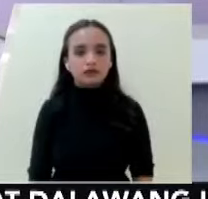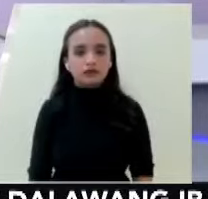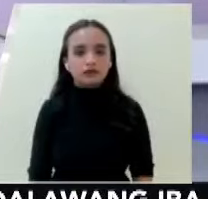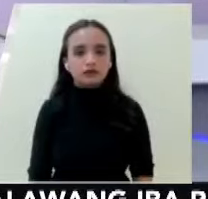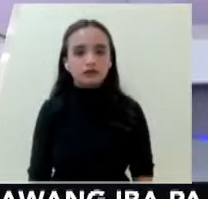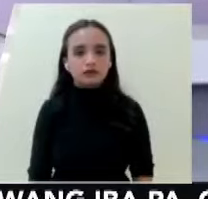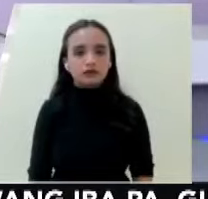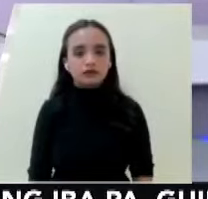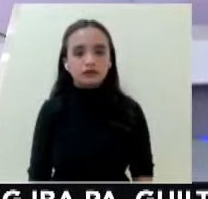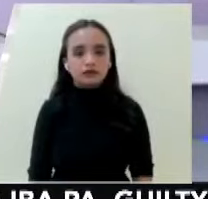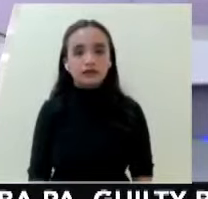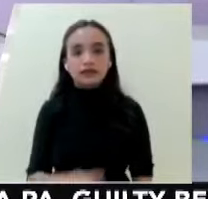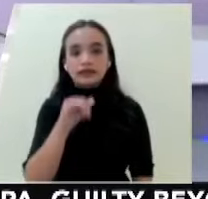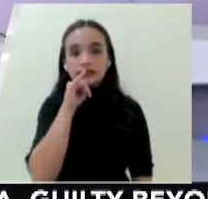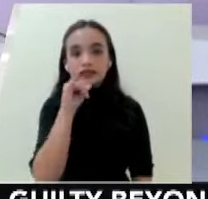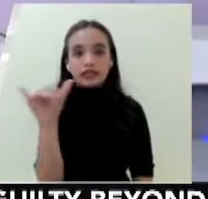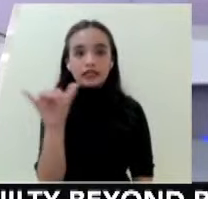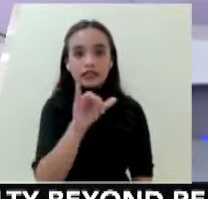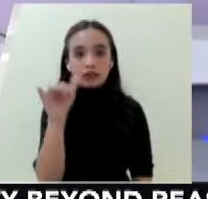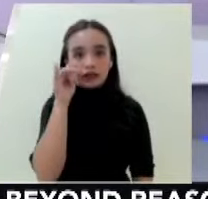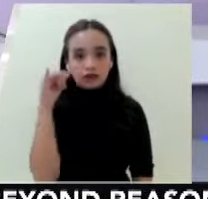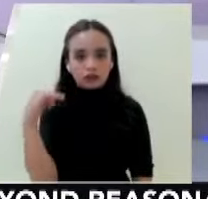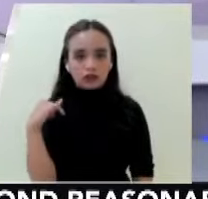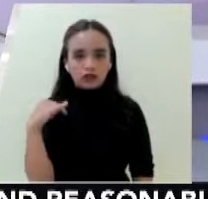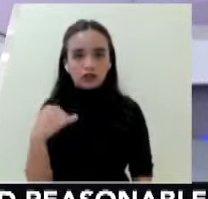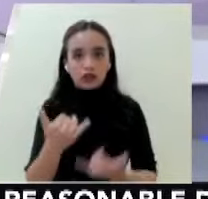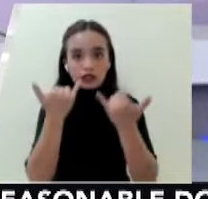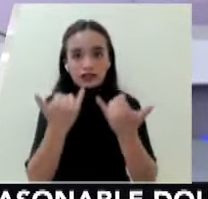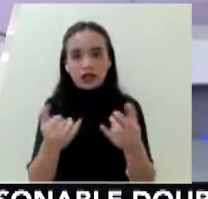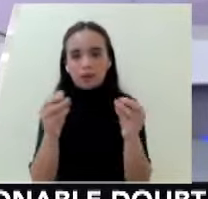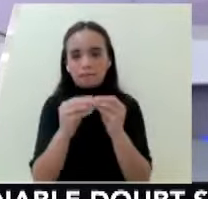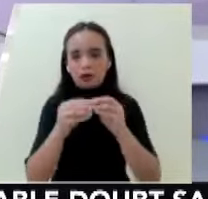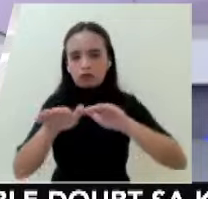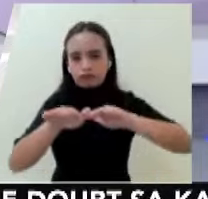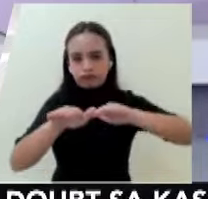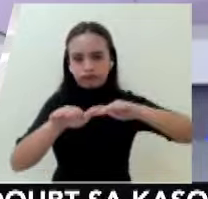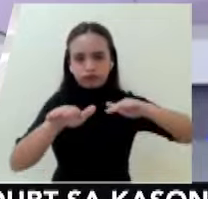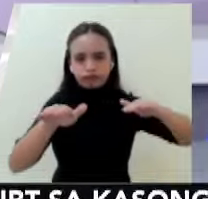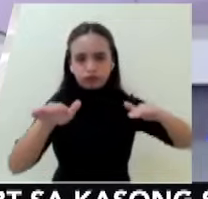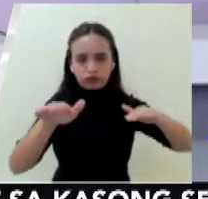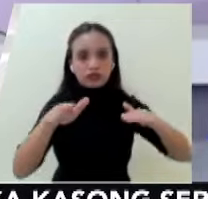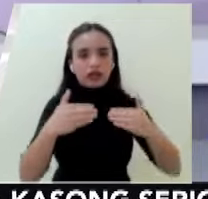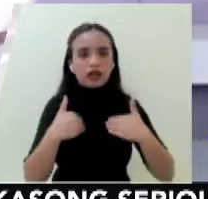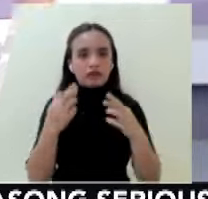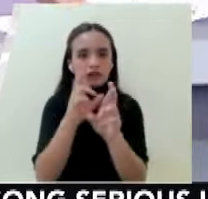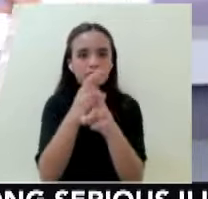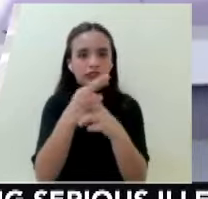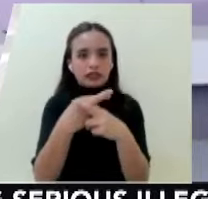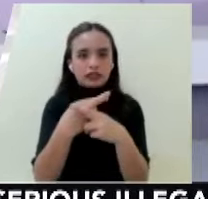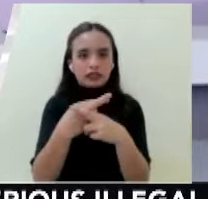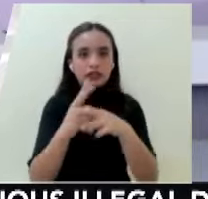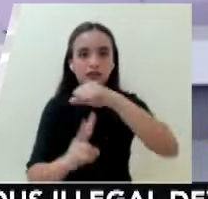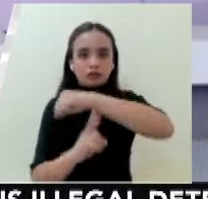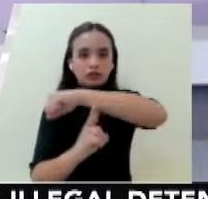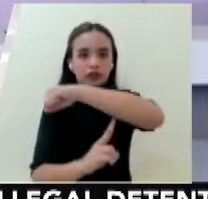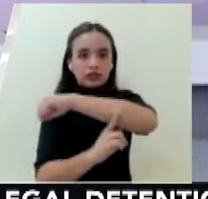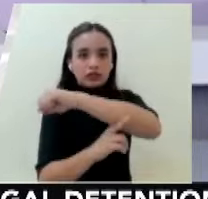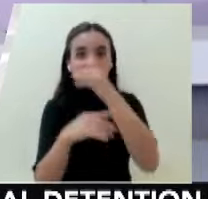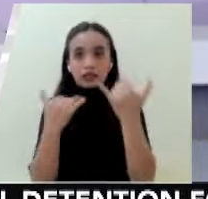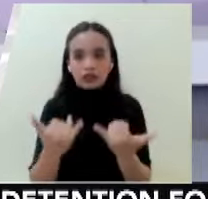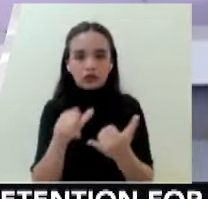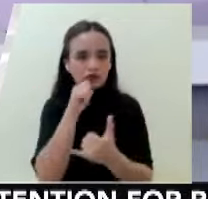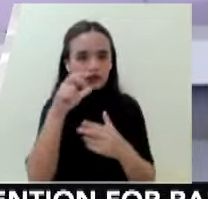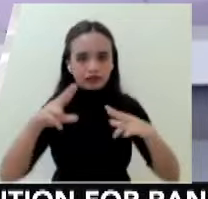para kahapon, lalo pang mabigat ang traffic sa bahagi ng EDSA na may kinukumpuling flyover ngayong hindi na holiday.